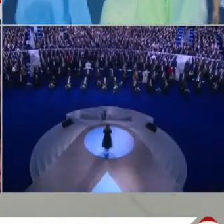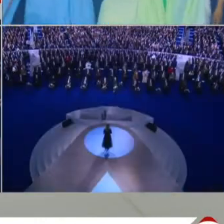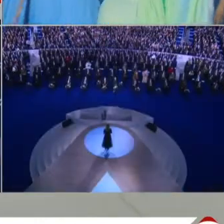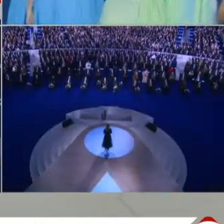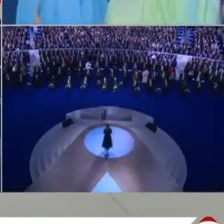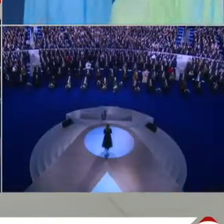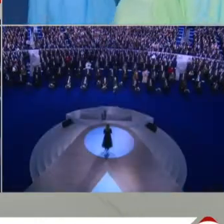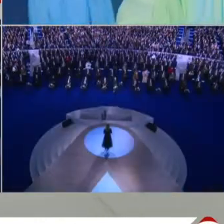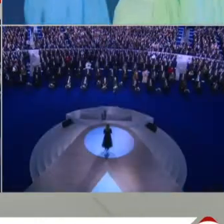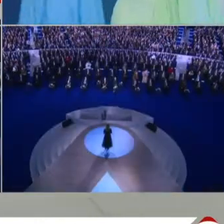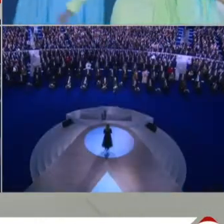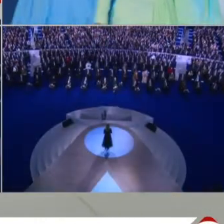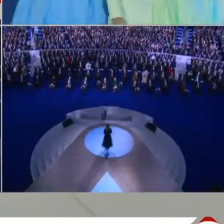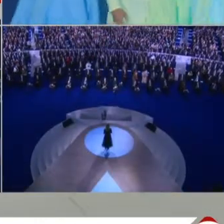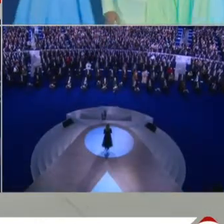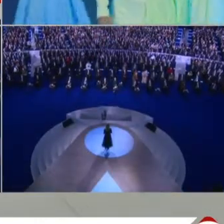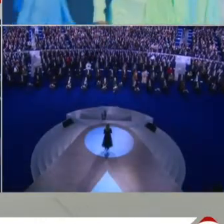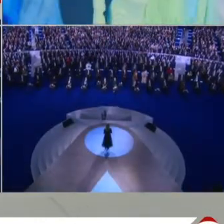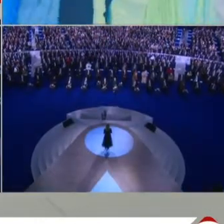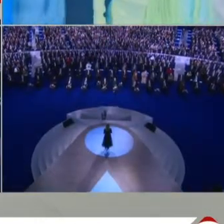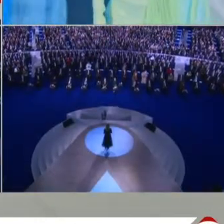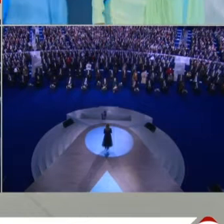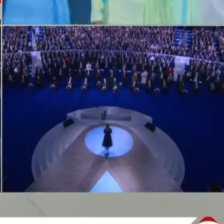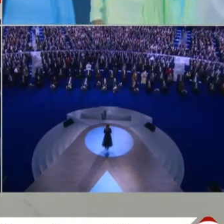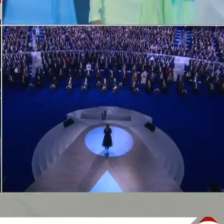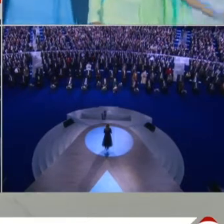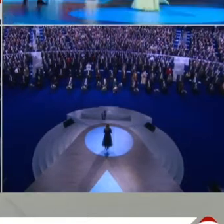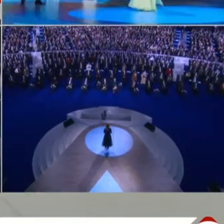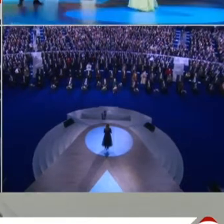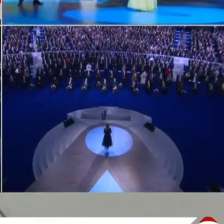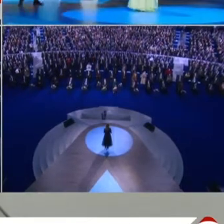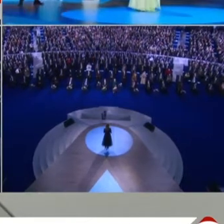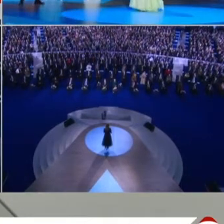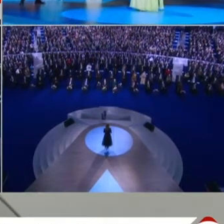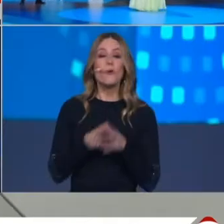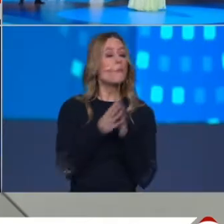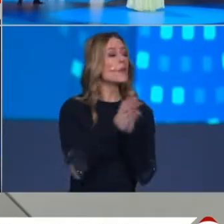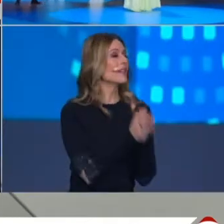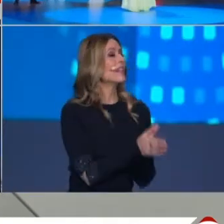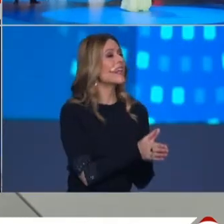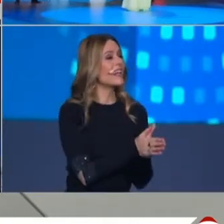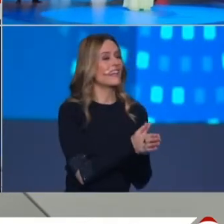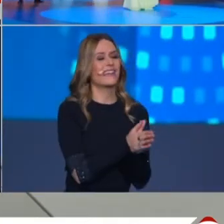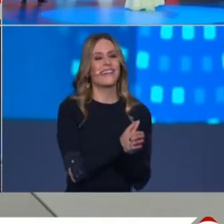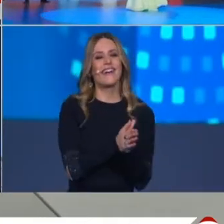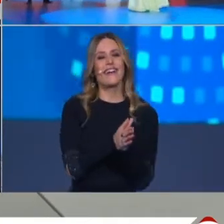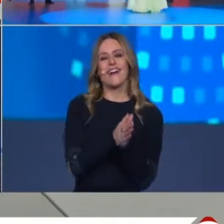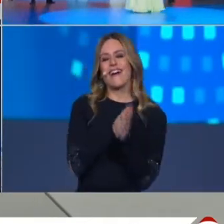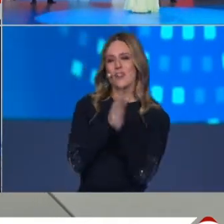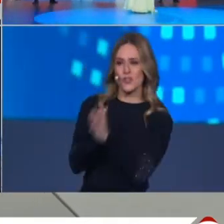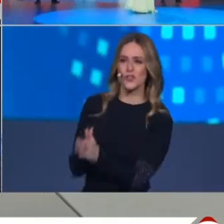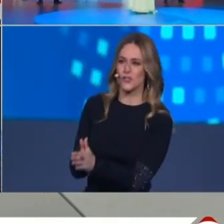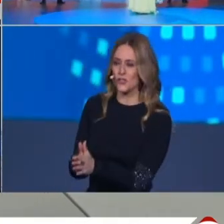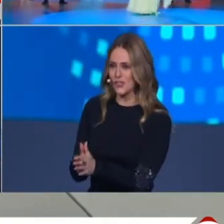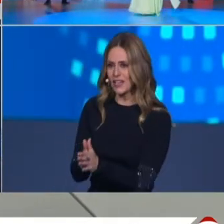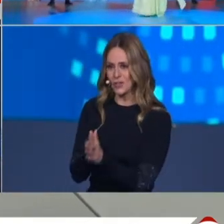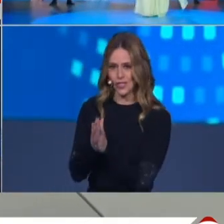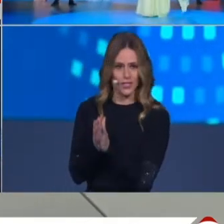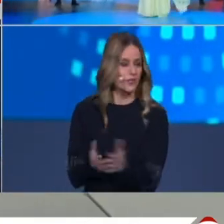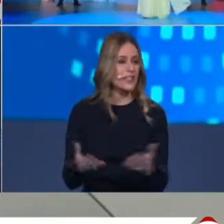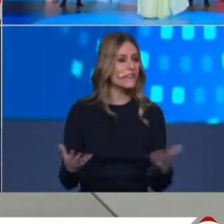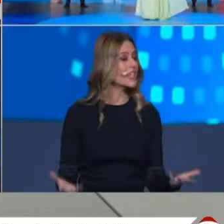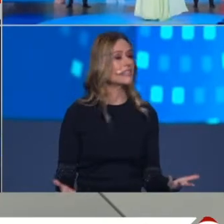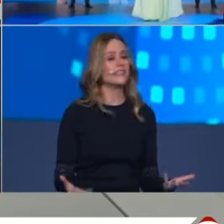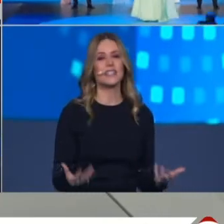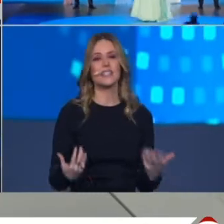لبس الدكتور ده بالنسبة لك جريمة. الناس بتجري وراك في الشارع، او مثلا لو بتركب مواصلة عامة في اي دولة في العالم